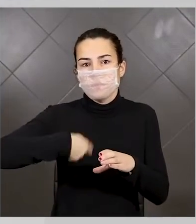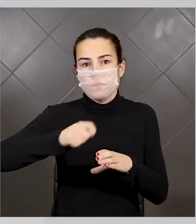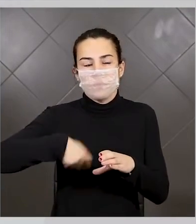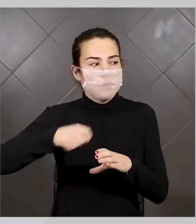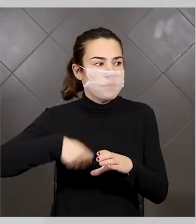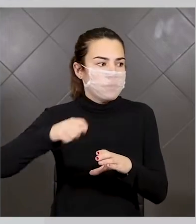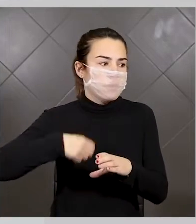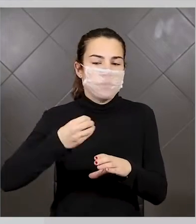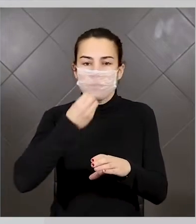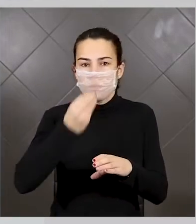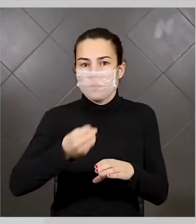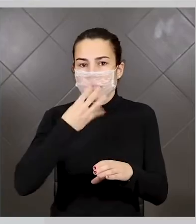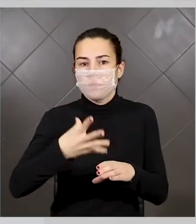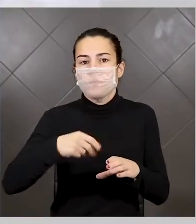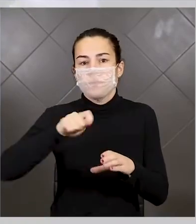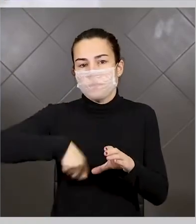mesclarem bé.